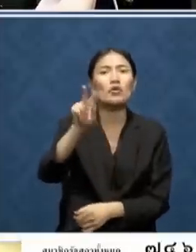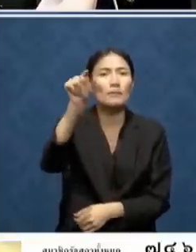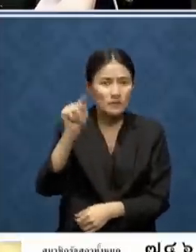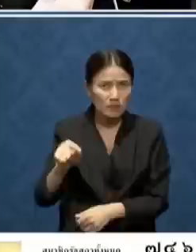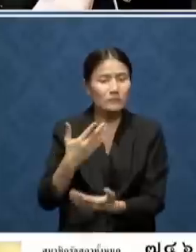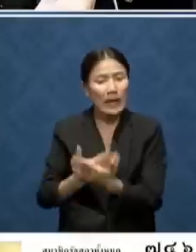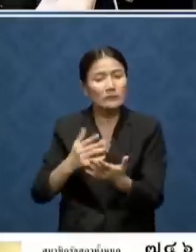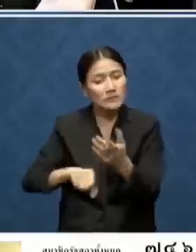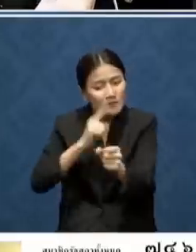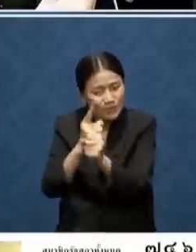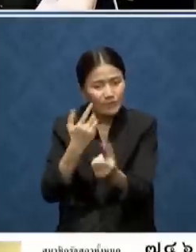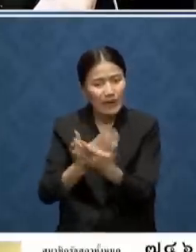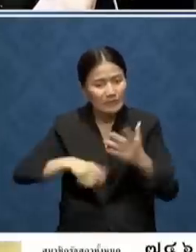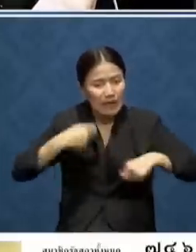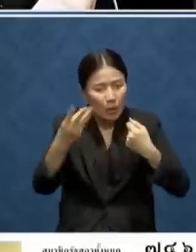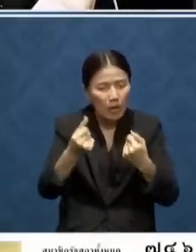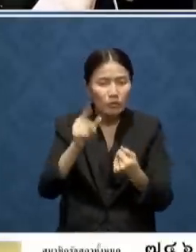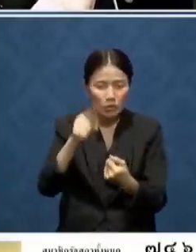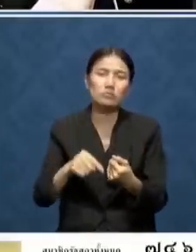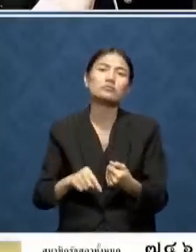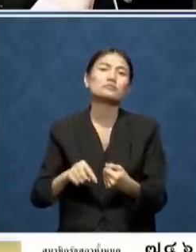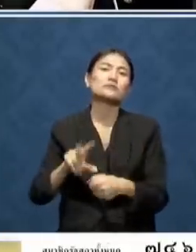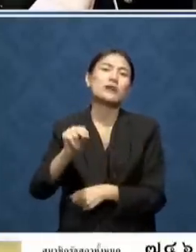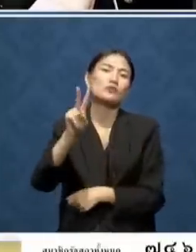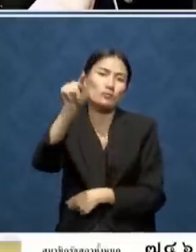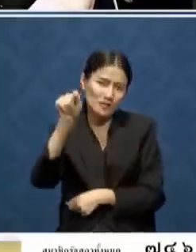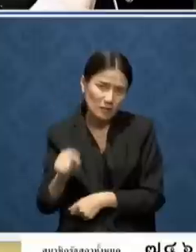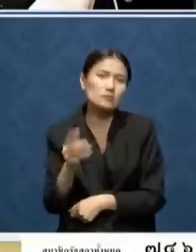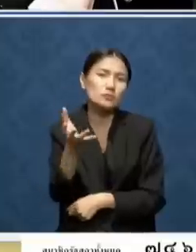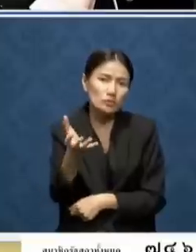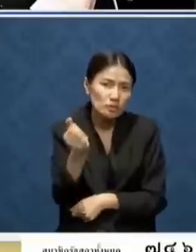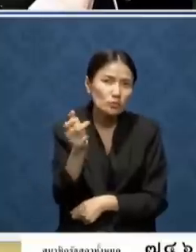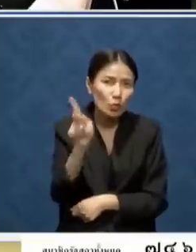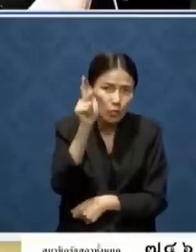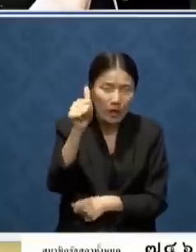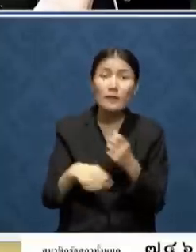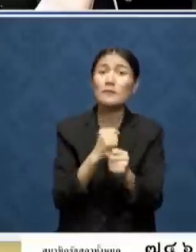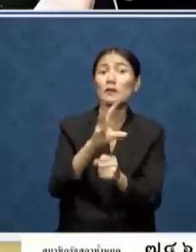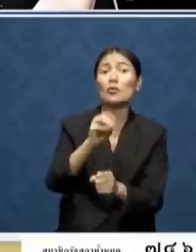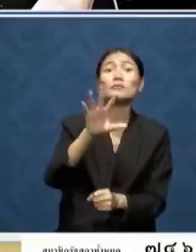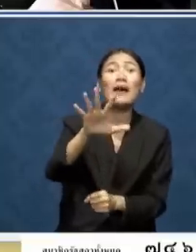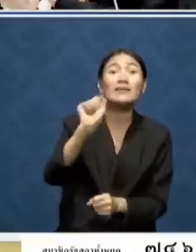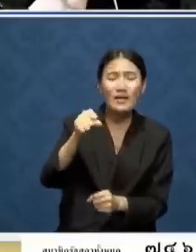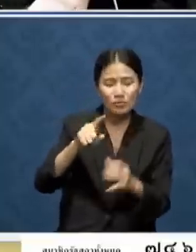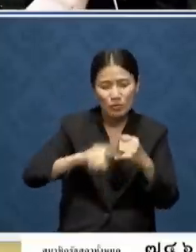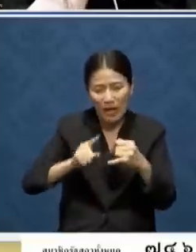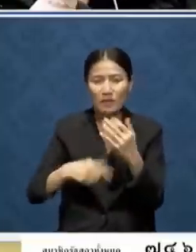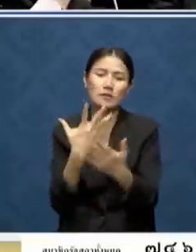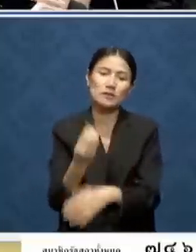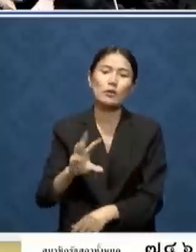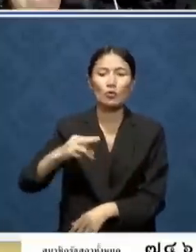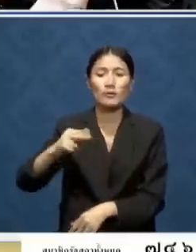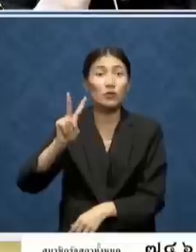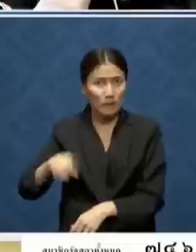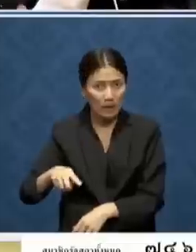รายจ่ายประจำปีนะคะซึ่งตอนนี้ก็ถึงคอหอยแล้วค่ะก็คือสิ้นปี 65เนี่ยวงเงินเหลือ 62,000นะคะในระหว่างปี